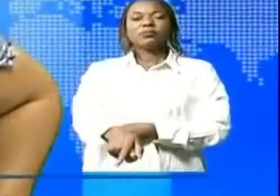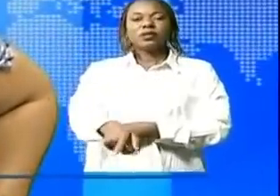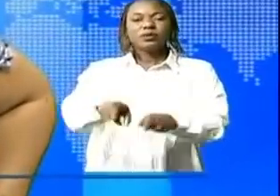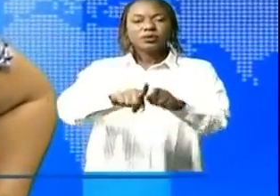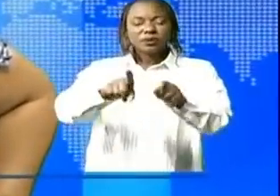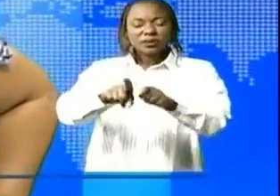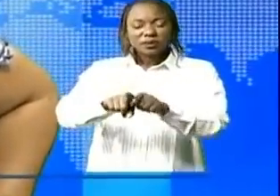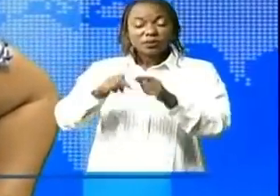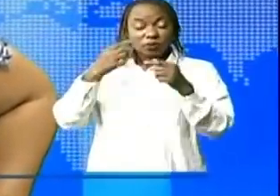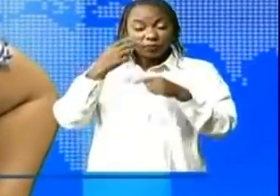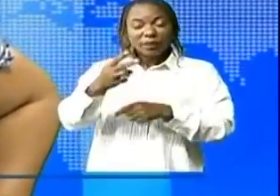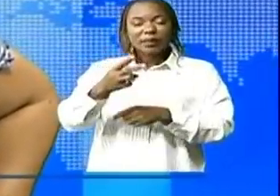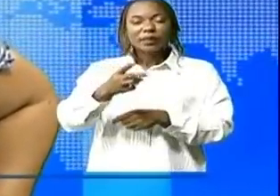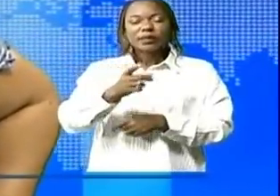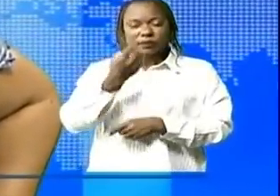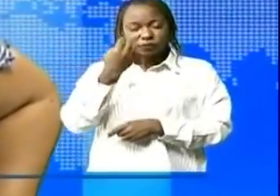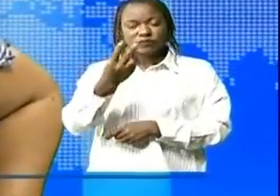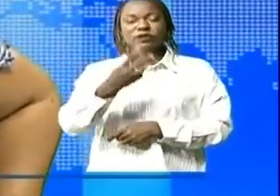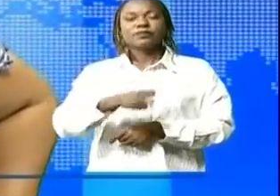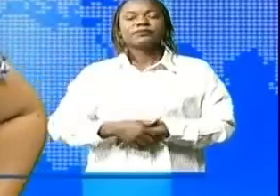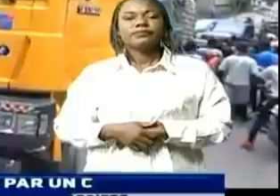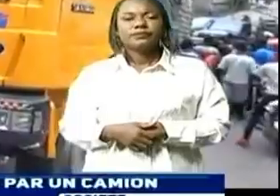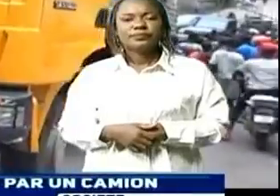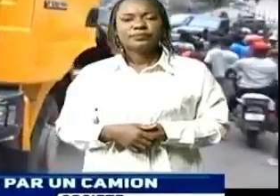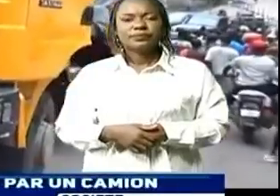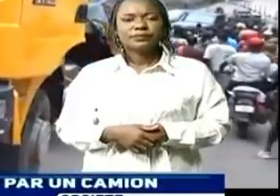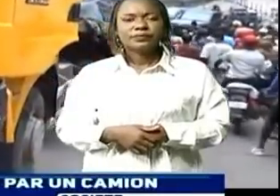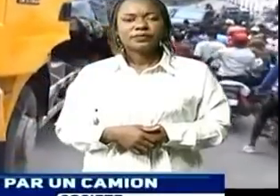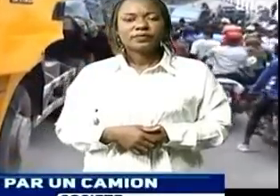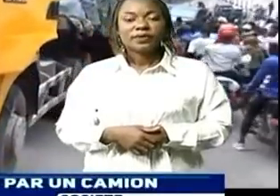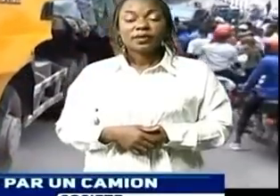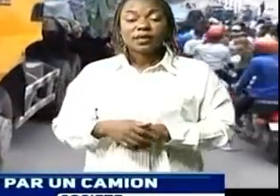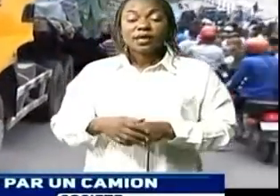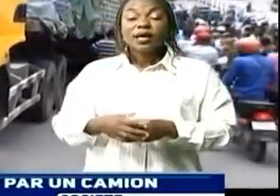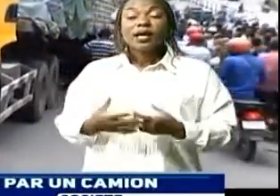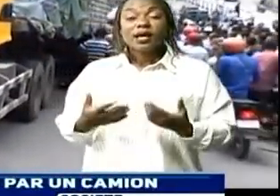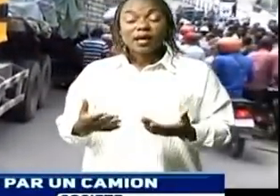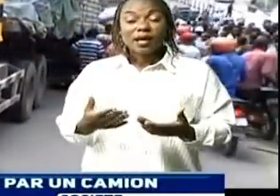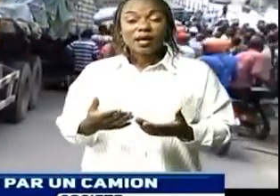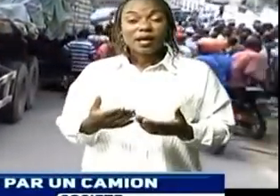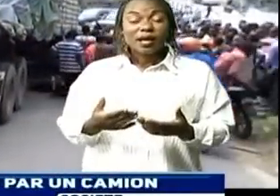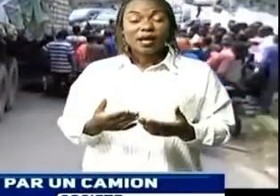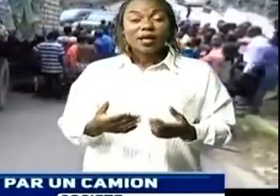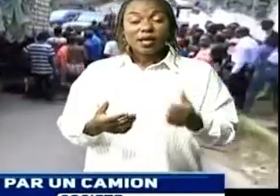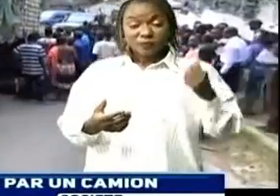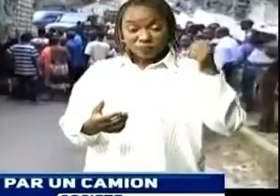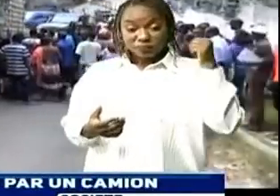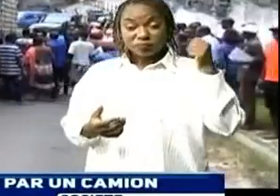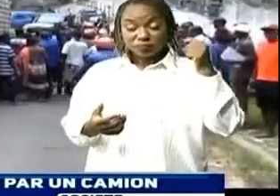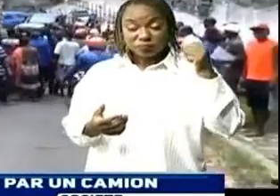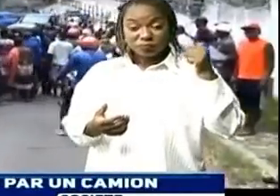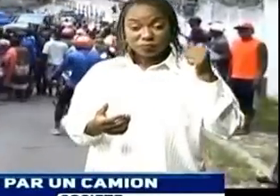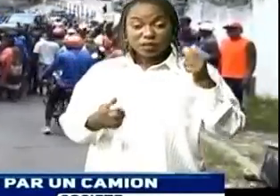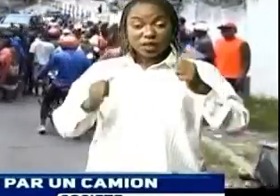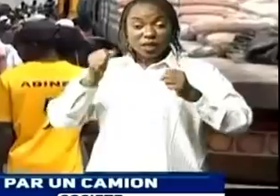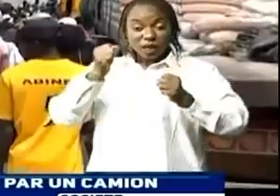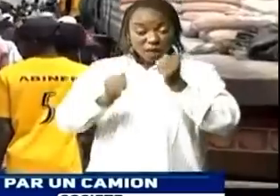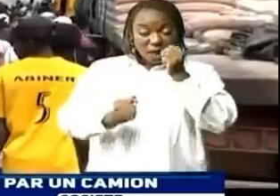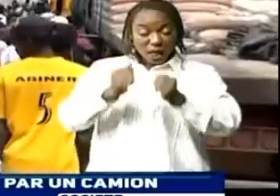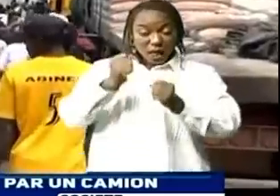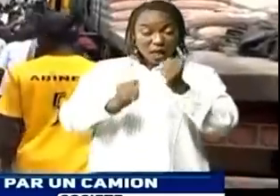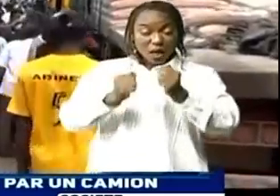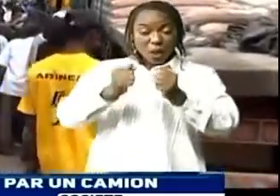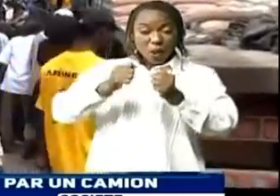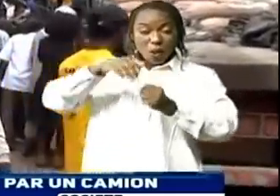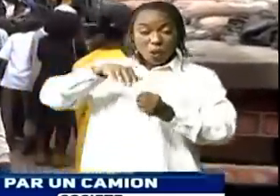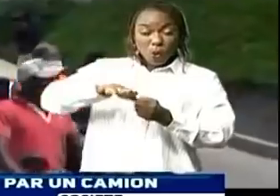grièvement blessé. Cédric Anina pour le récit. Les gros véhicules remorquent faisaient sa montée. Arrivé juste ici, il y a eu